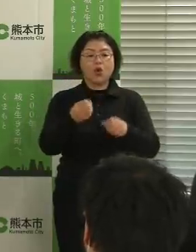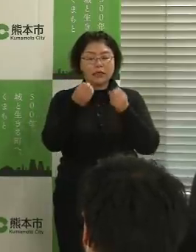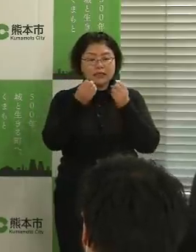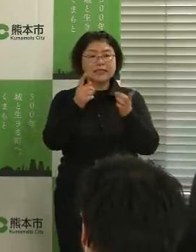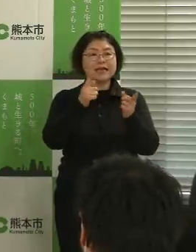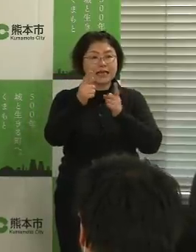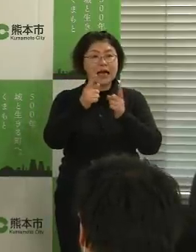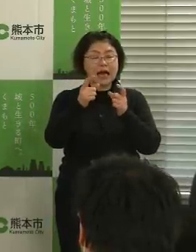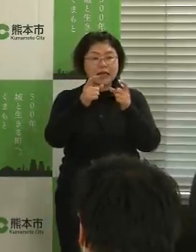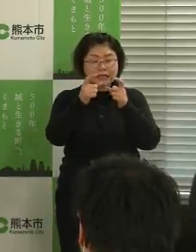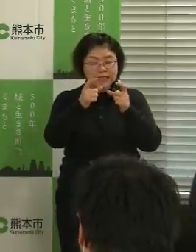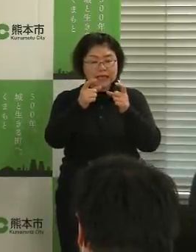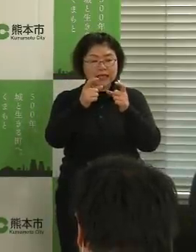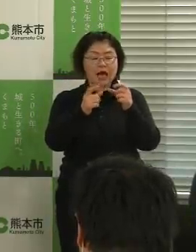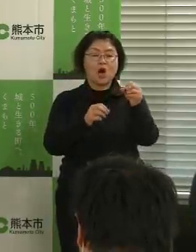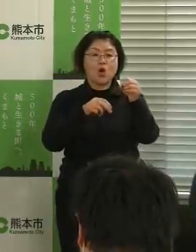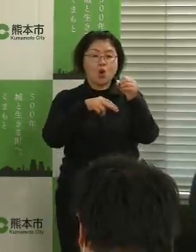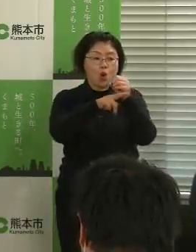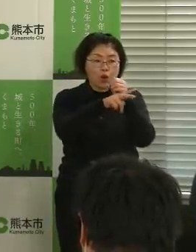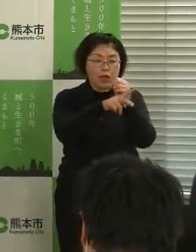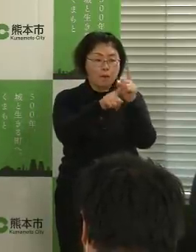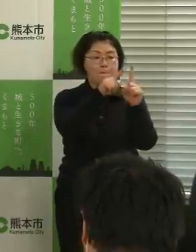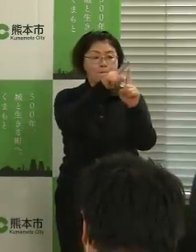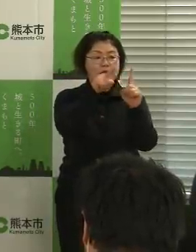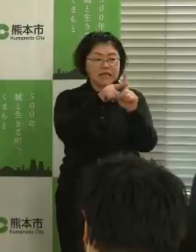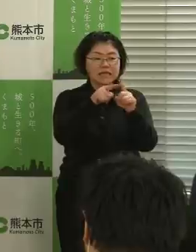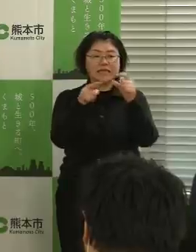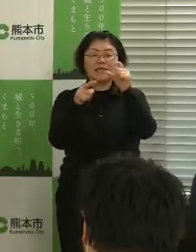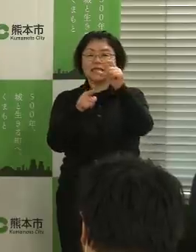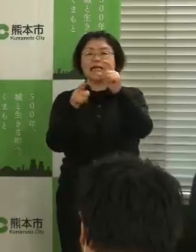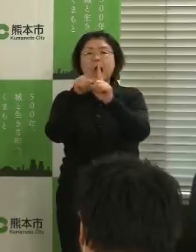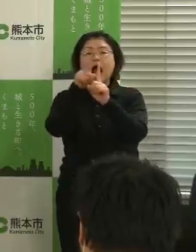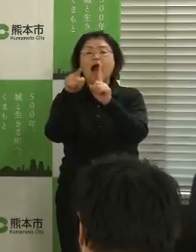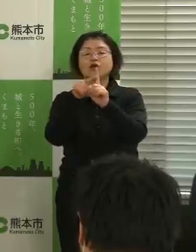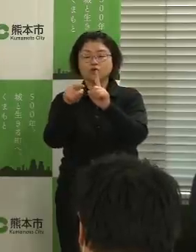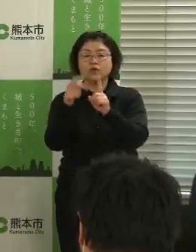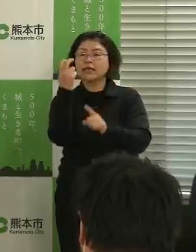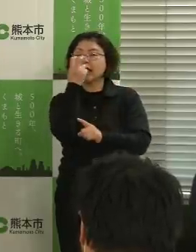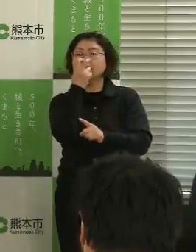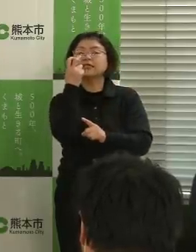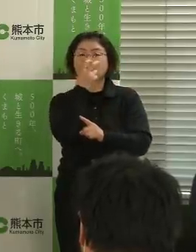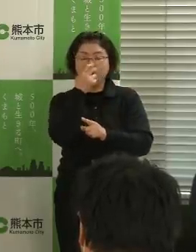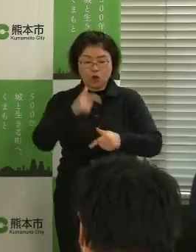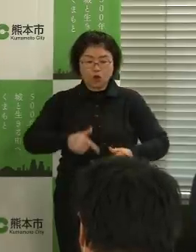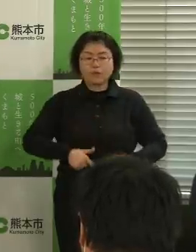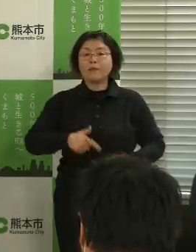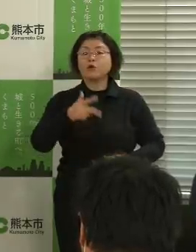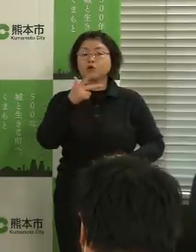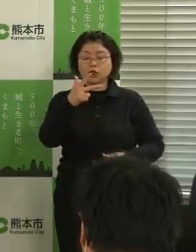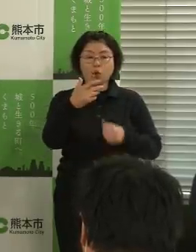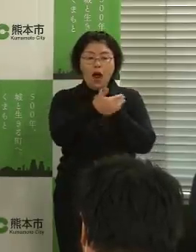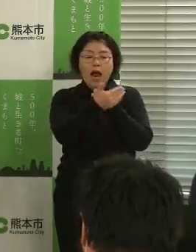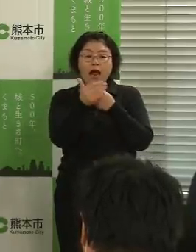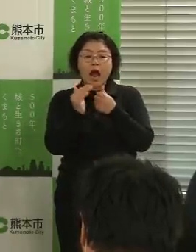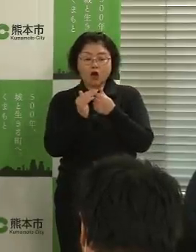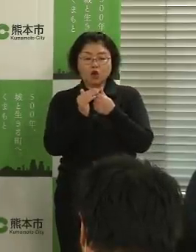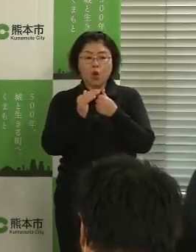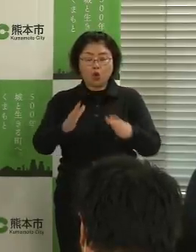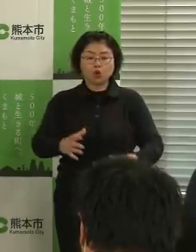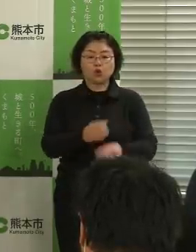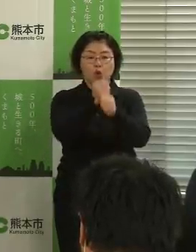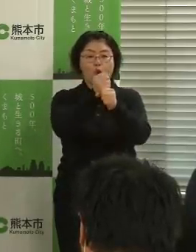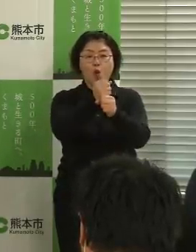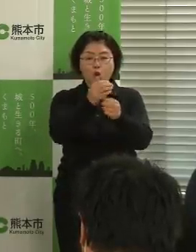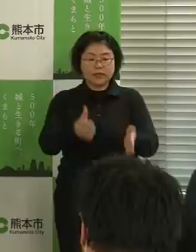のこの PCR 検査がですね、まあ、熊本市内で、言いますと熊本市の環境総合センターで行っておりました